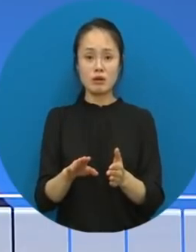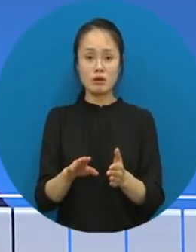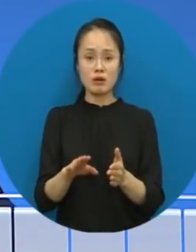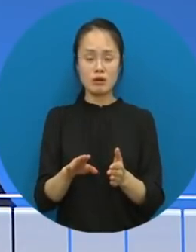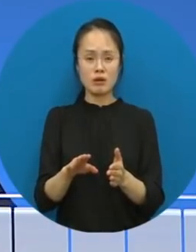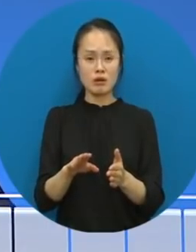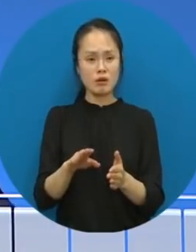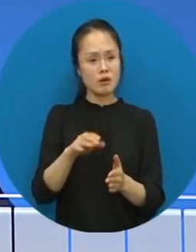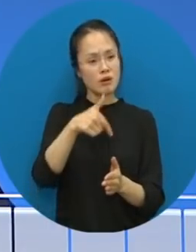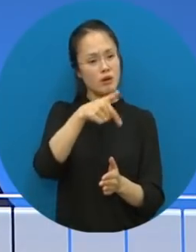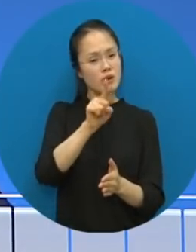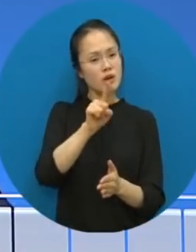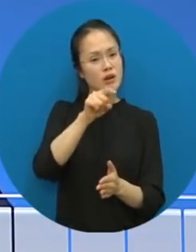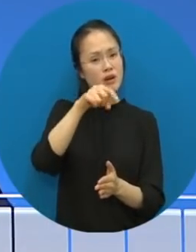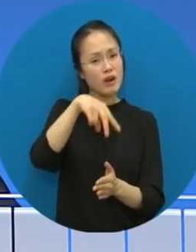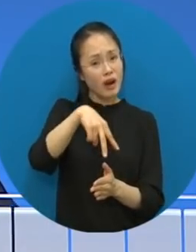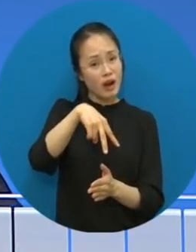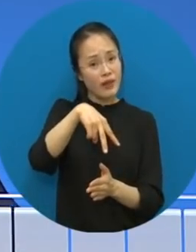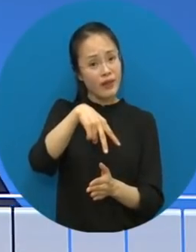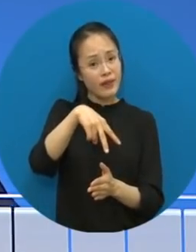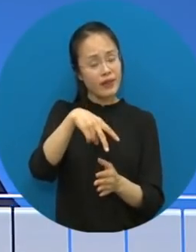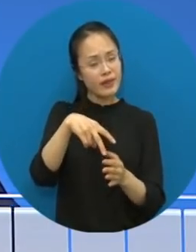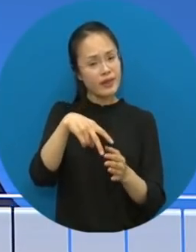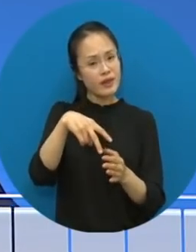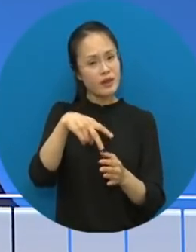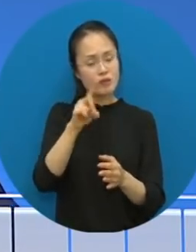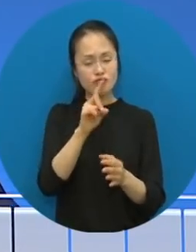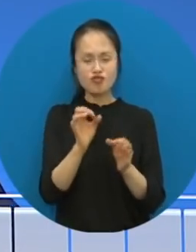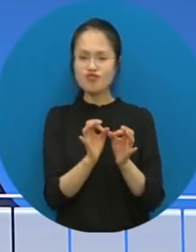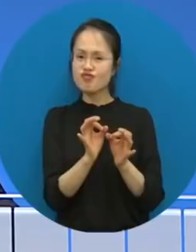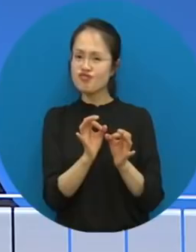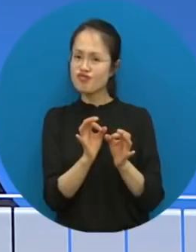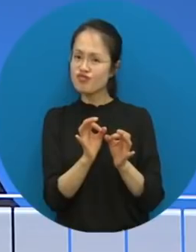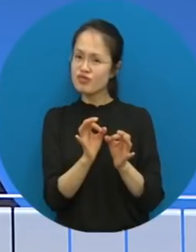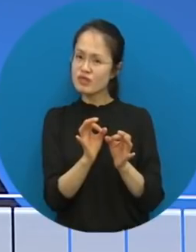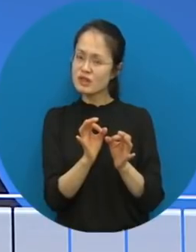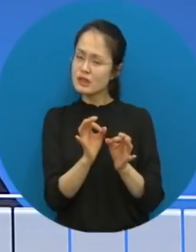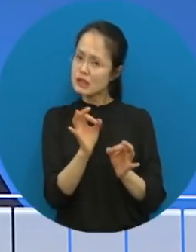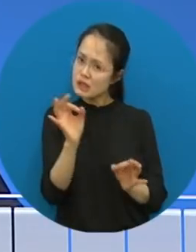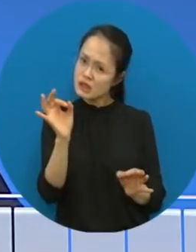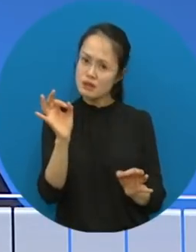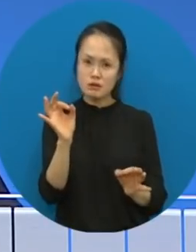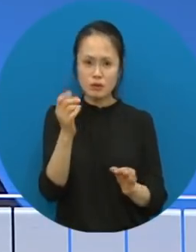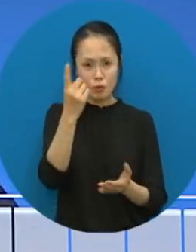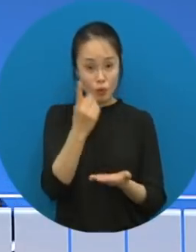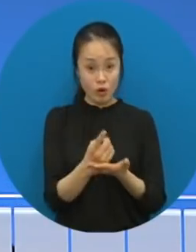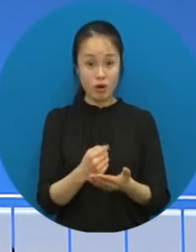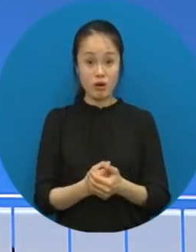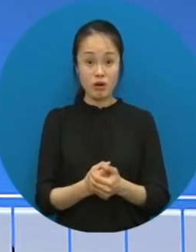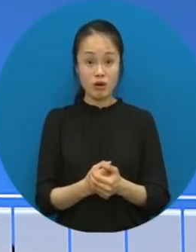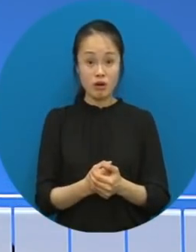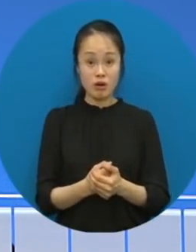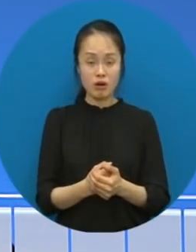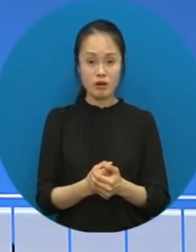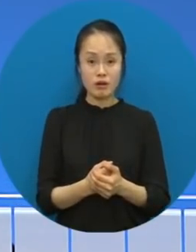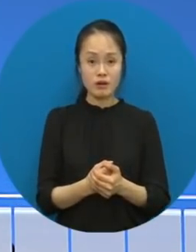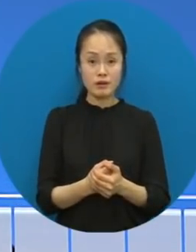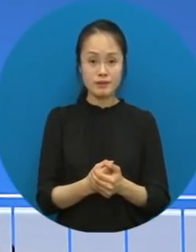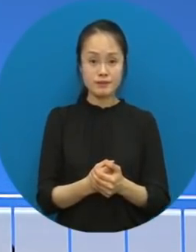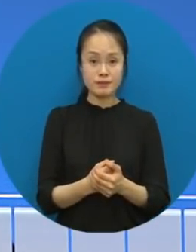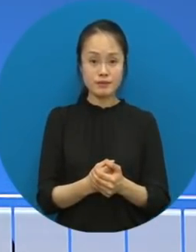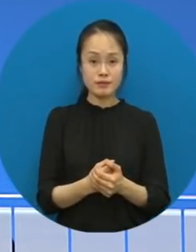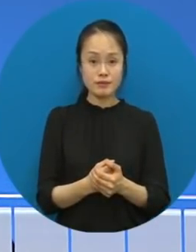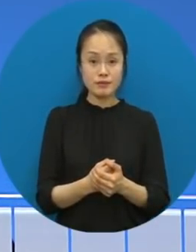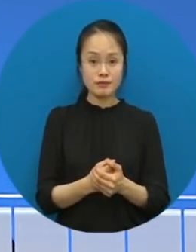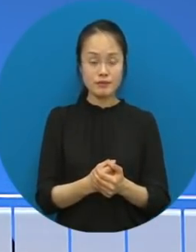God 비슷하죠. God, oh my God, God. God. God은 fortune, 영어로 보면은 NIV를